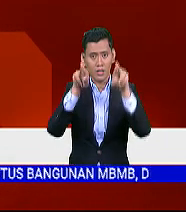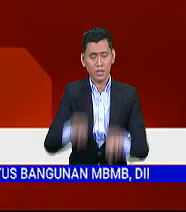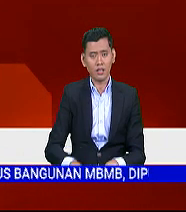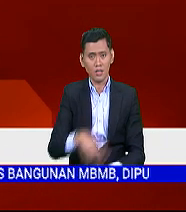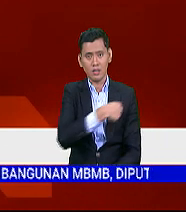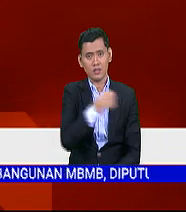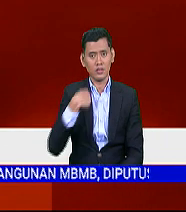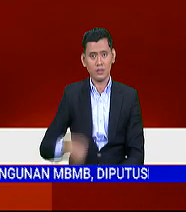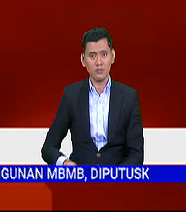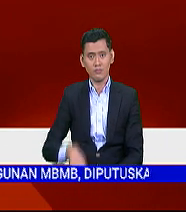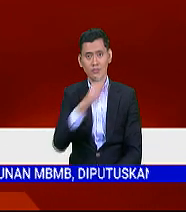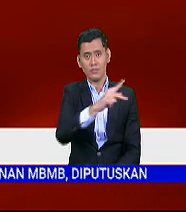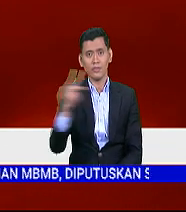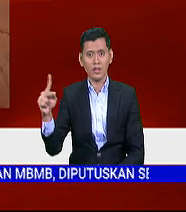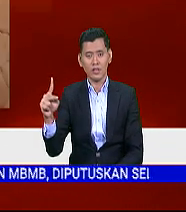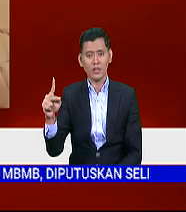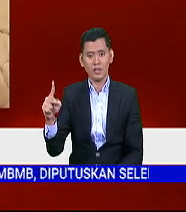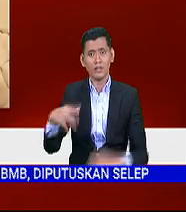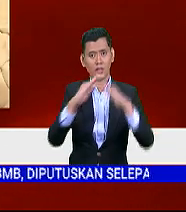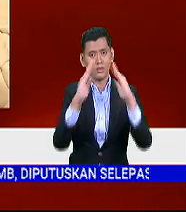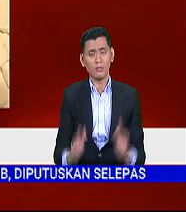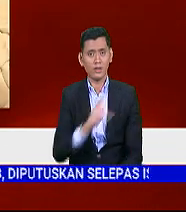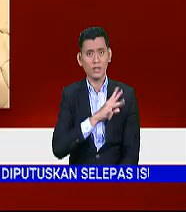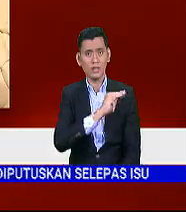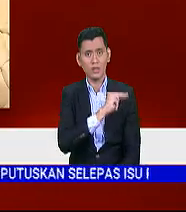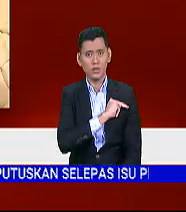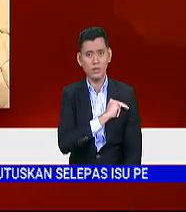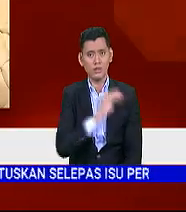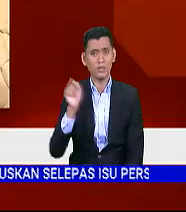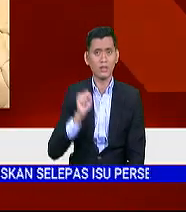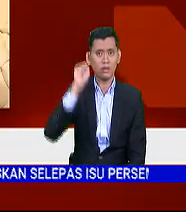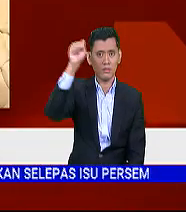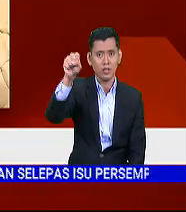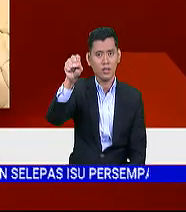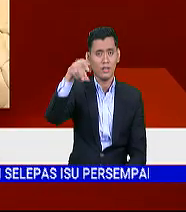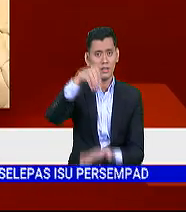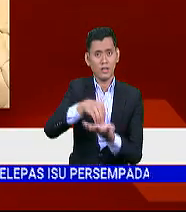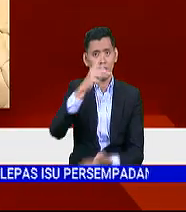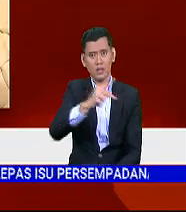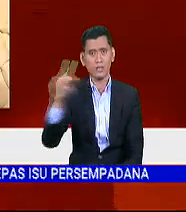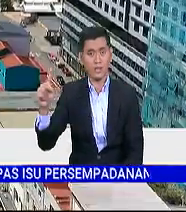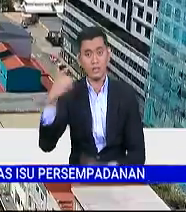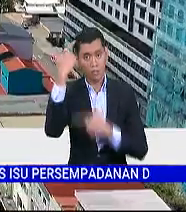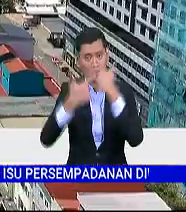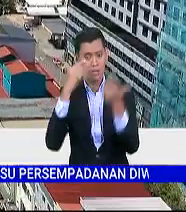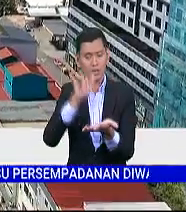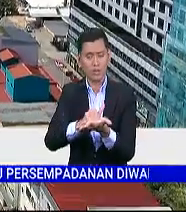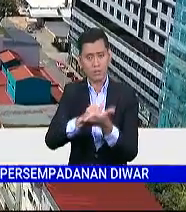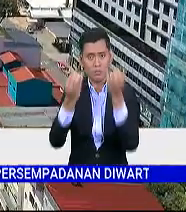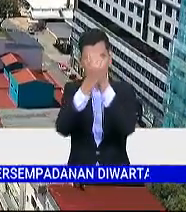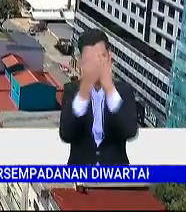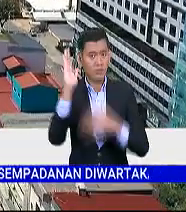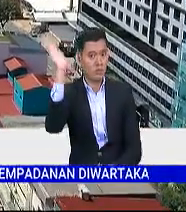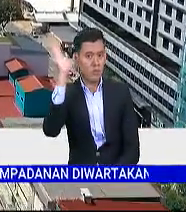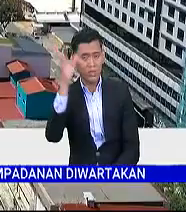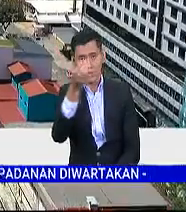di Kota Kinabalu, Liang Kaidi ke kediaman rasmi Ketua Menteri di Sri Gaya di Kota Kinabalu. Dalam kunjungan ini, Liang memberikan taklimat